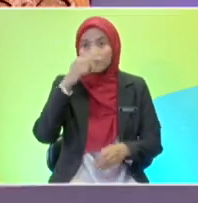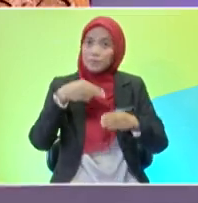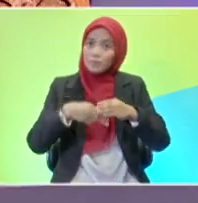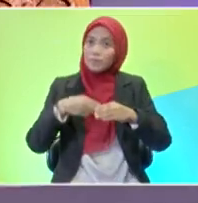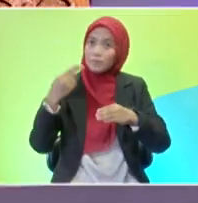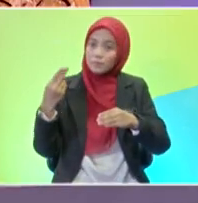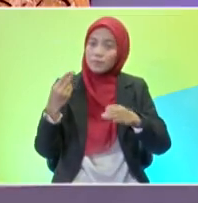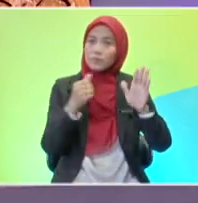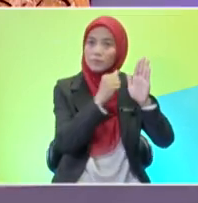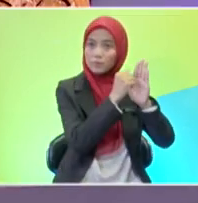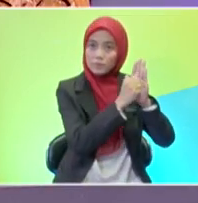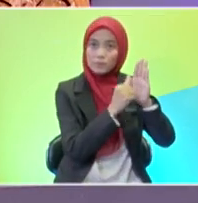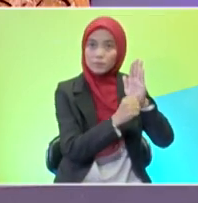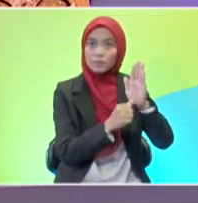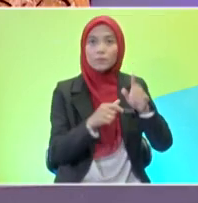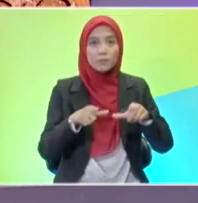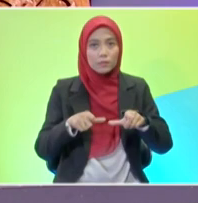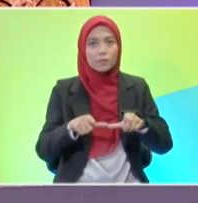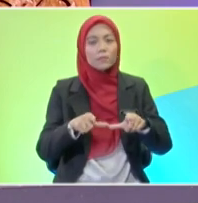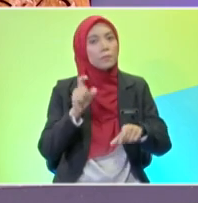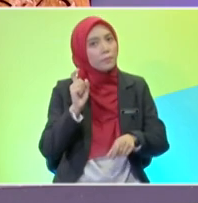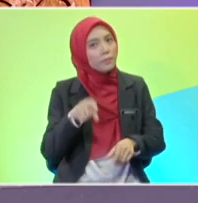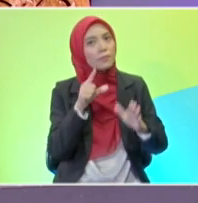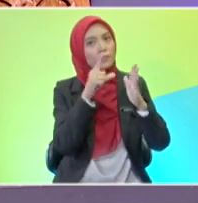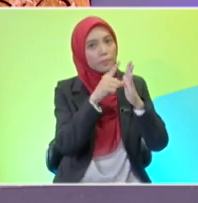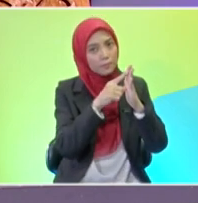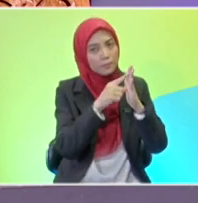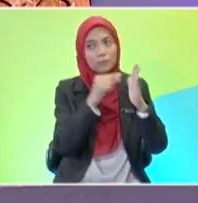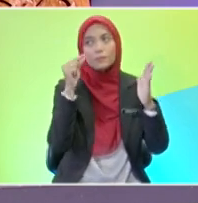ukiran kayu Ria itu tanda pilih motif